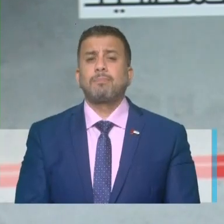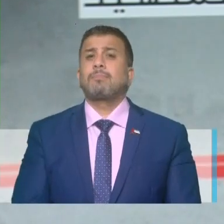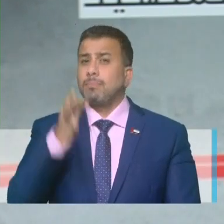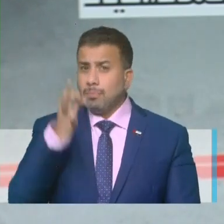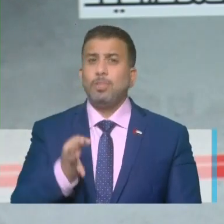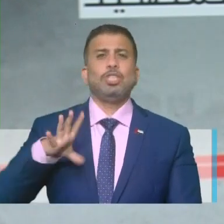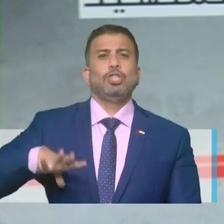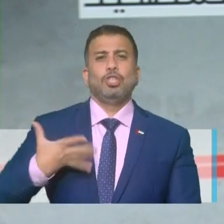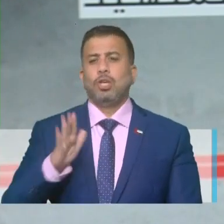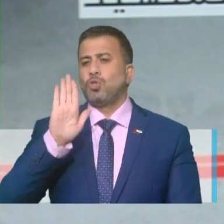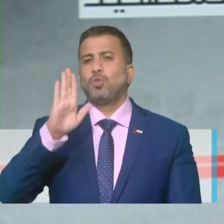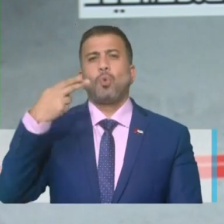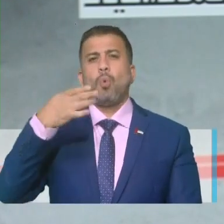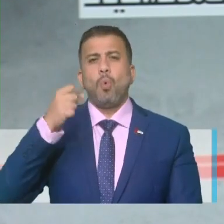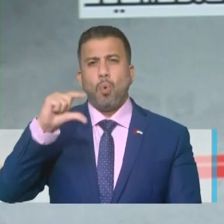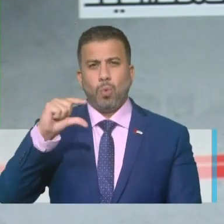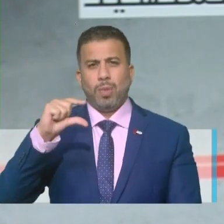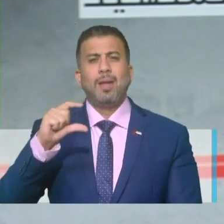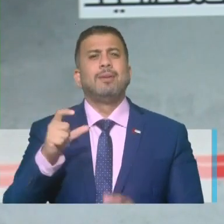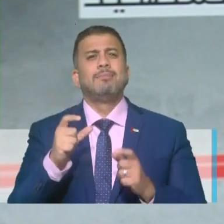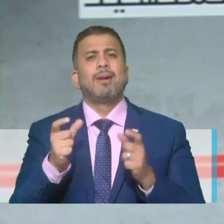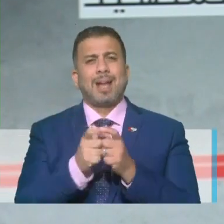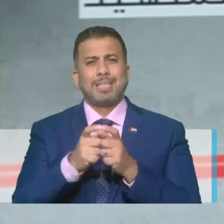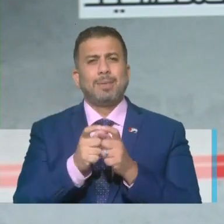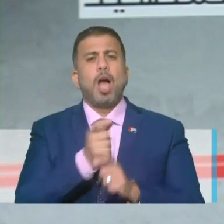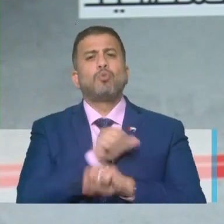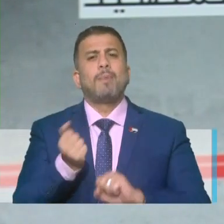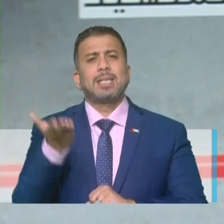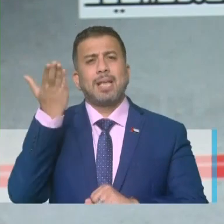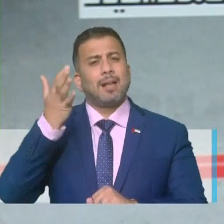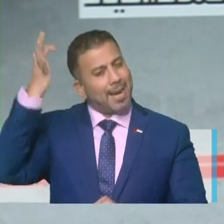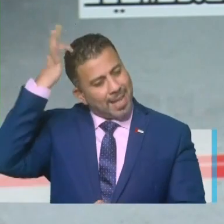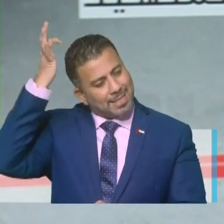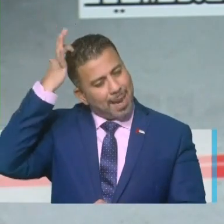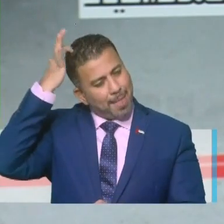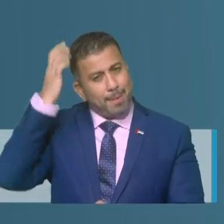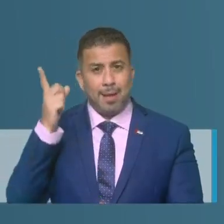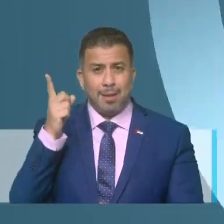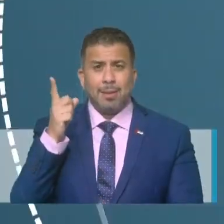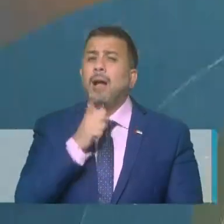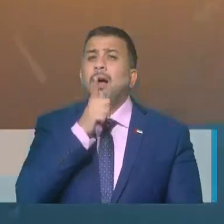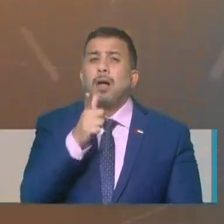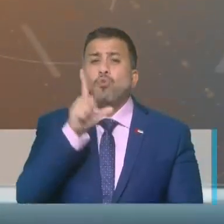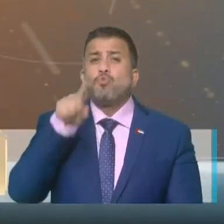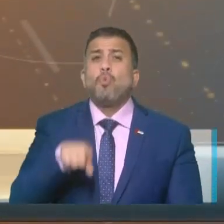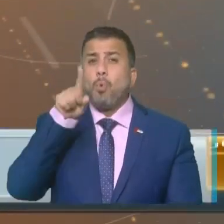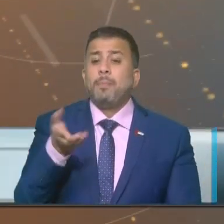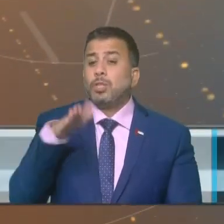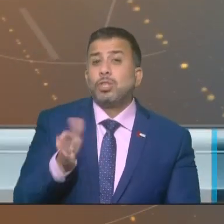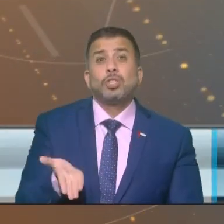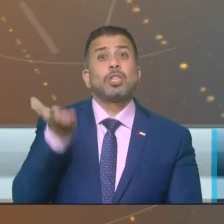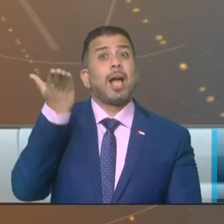من جانبه اكد صاحب السمو الشيخ سعود بن صقر القاسمي عضو المجلس الاعلى حاكم راس الخيمه ان يوم الشهيد